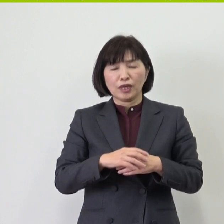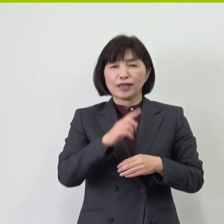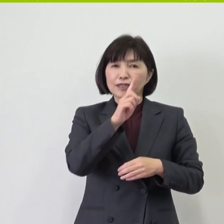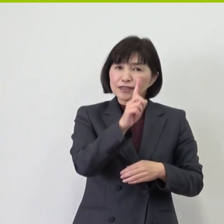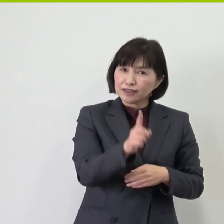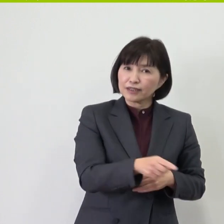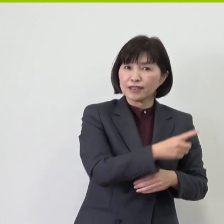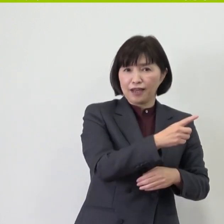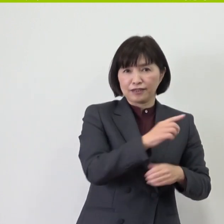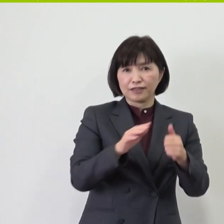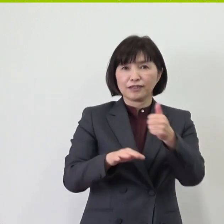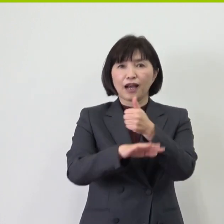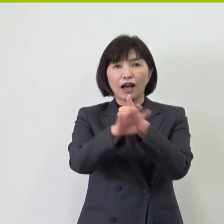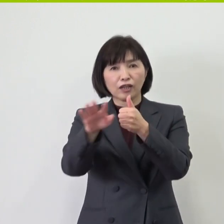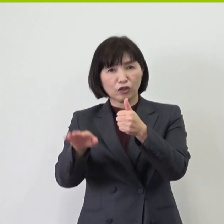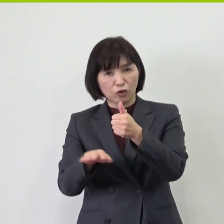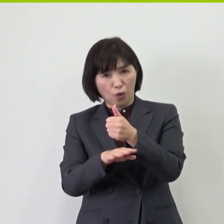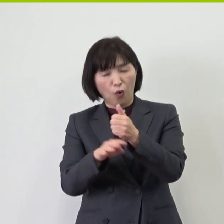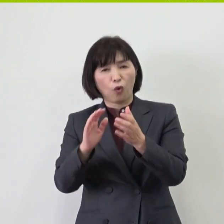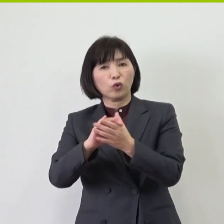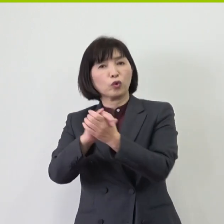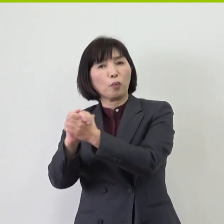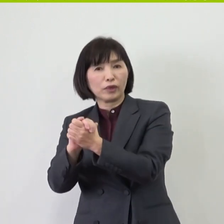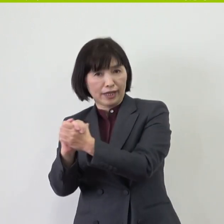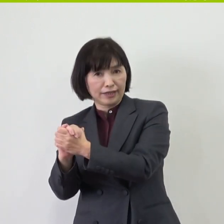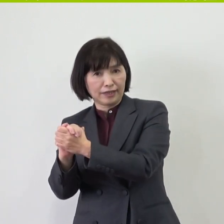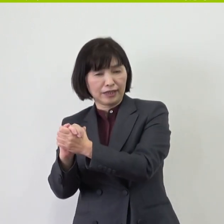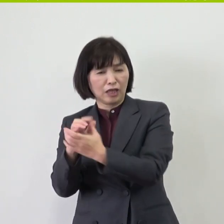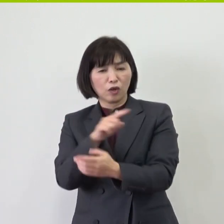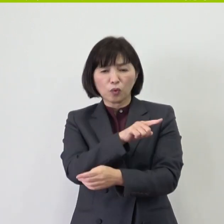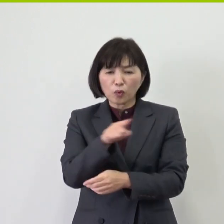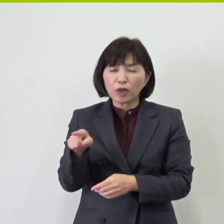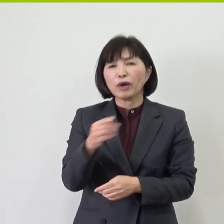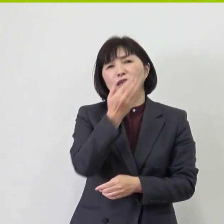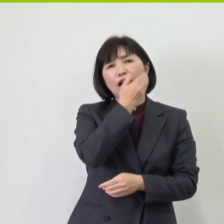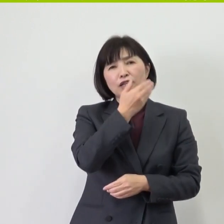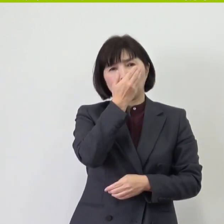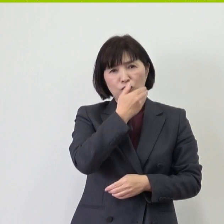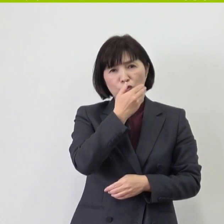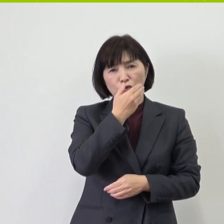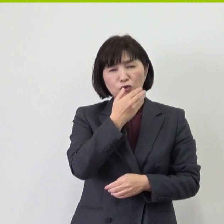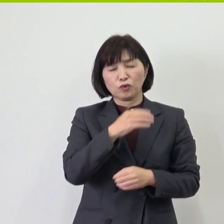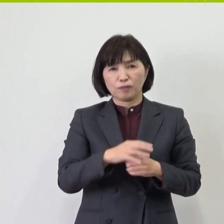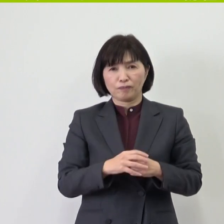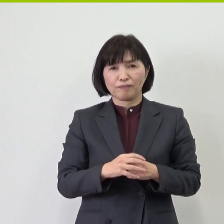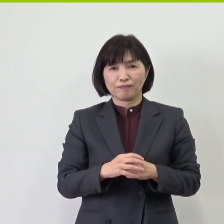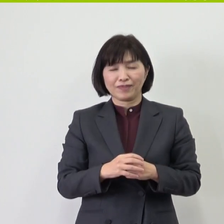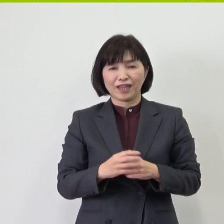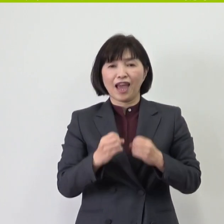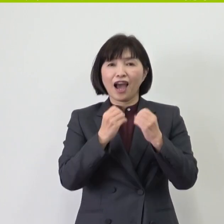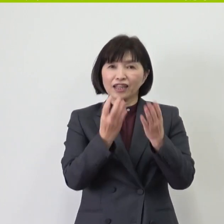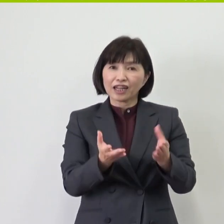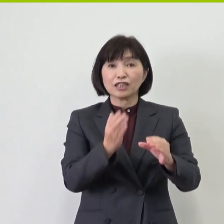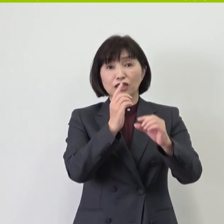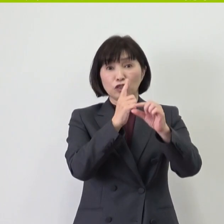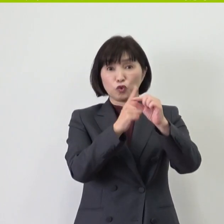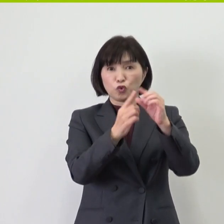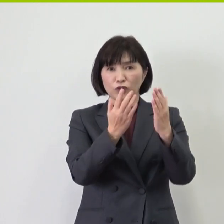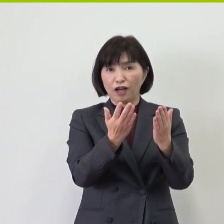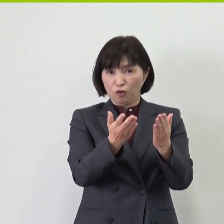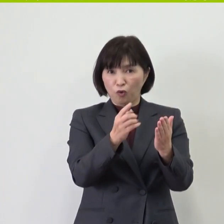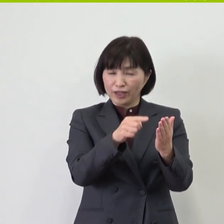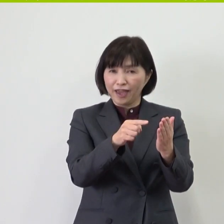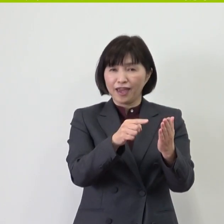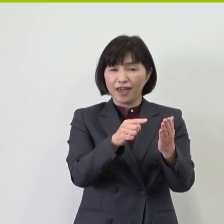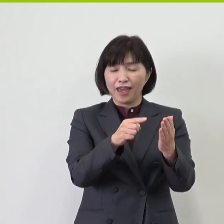るいは自然環境、お友達、そういうものは非常に重要になります。この新しい中学校で